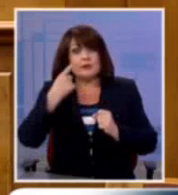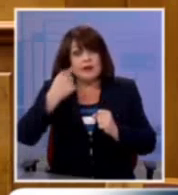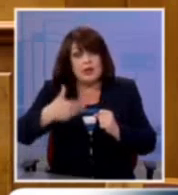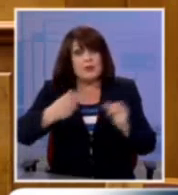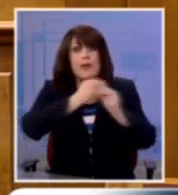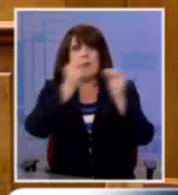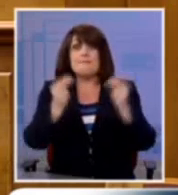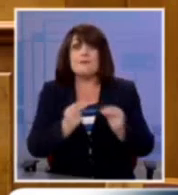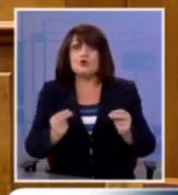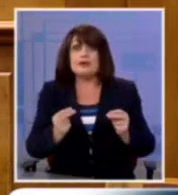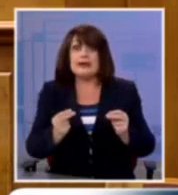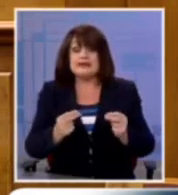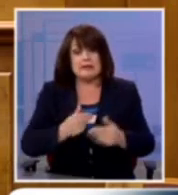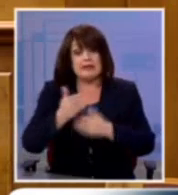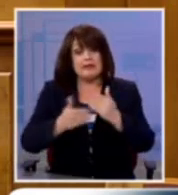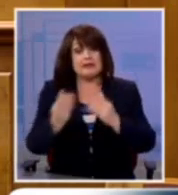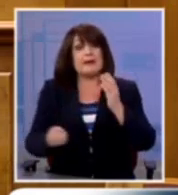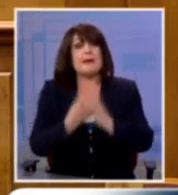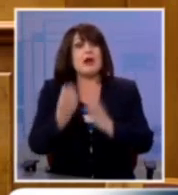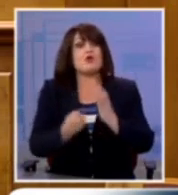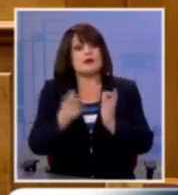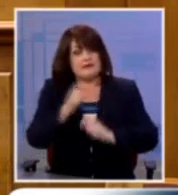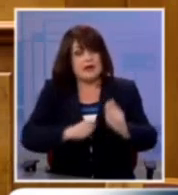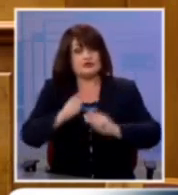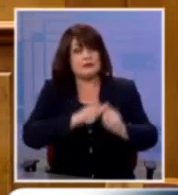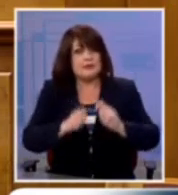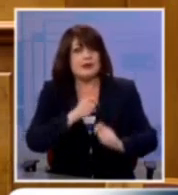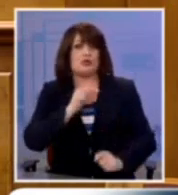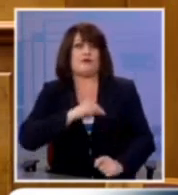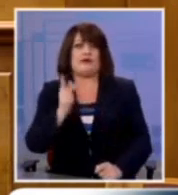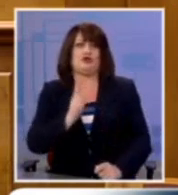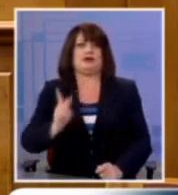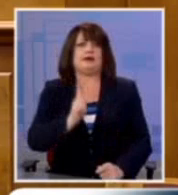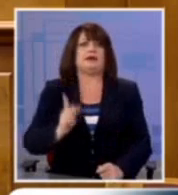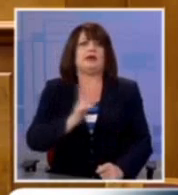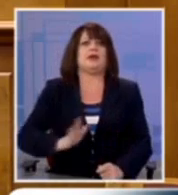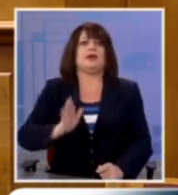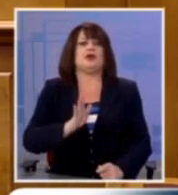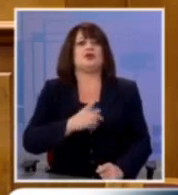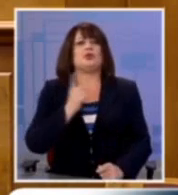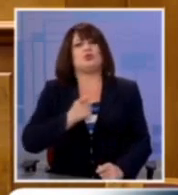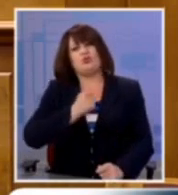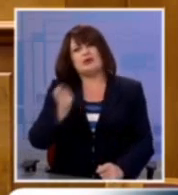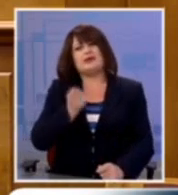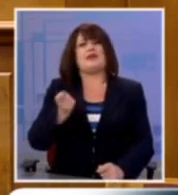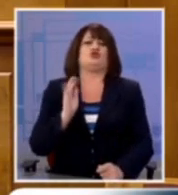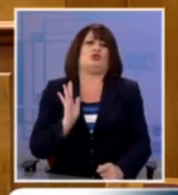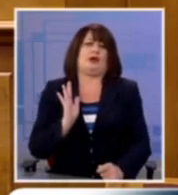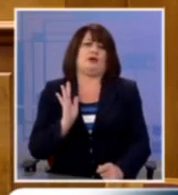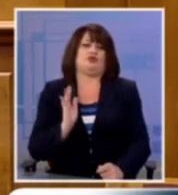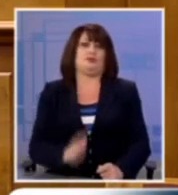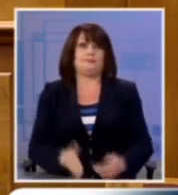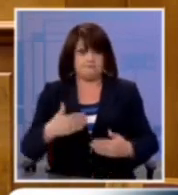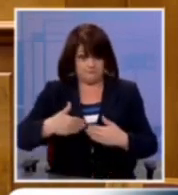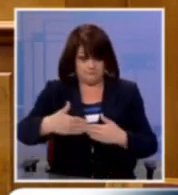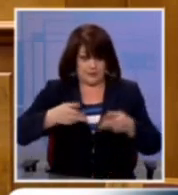της οποιασδήποτε παραγωγικής διαδικασίας να πηγαίνει προς κοινωνικό όφελος και όχι στα συνήθη χέρια. Η πορεία είναι